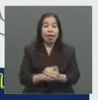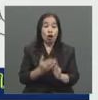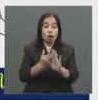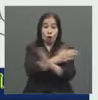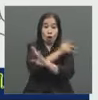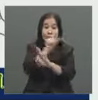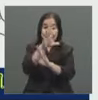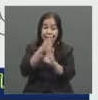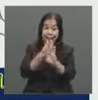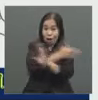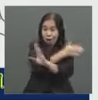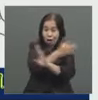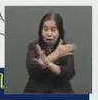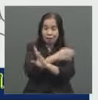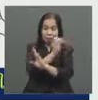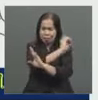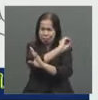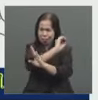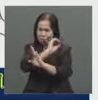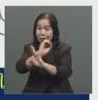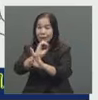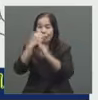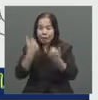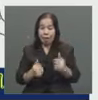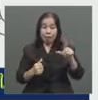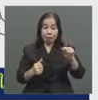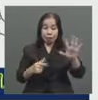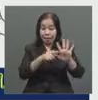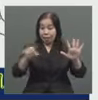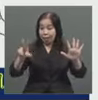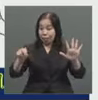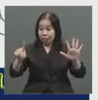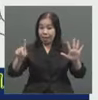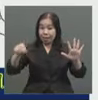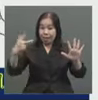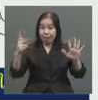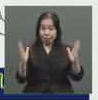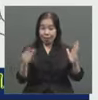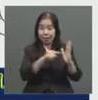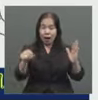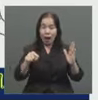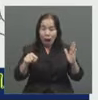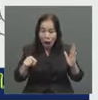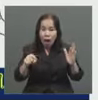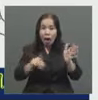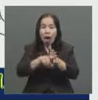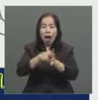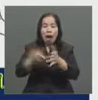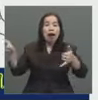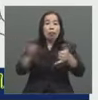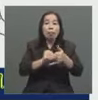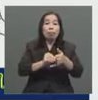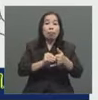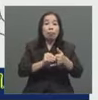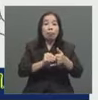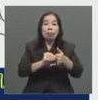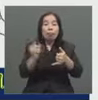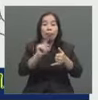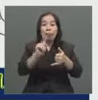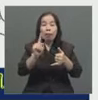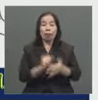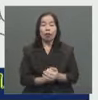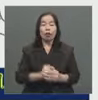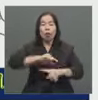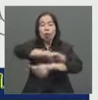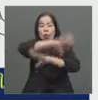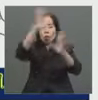านไม่มีผู้ป่วยเลยแล้วอยู่ๆในช่วง 25 ถึง 31 มีนาคมเกิดรายใหม่เกิดขึ้นในจังหวัดท่านร